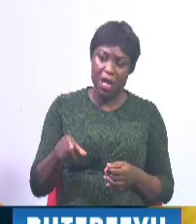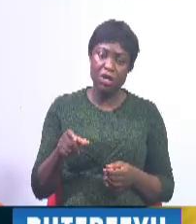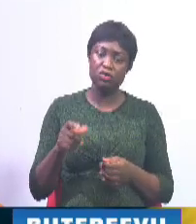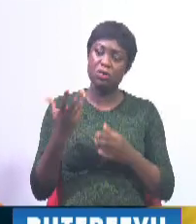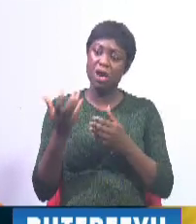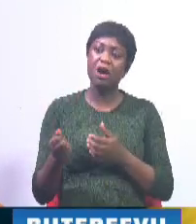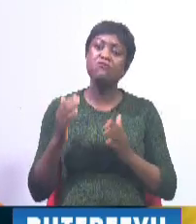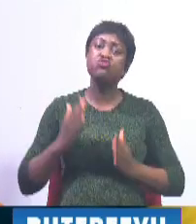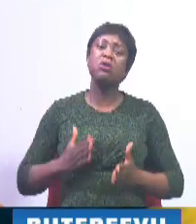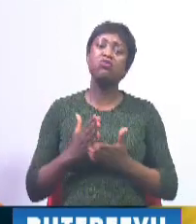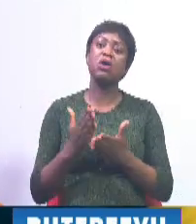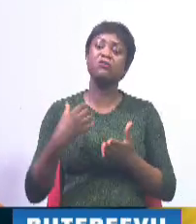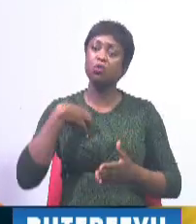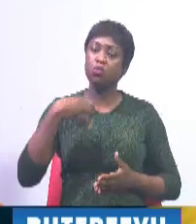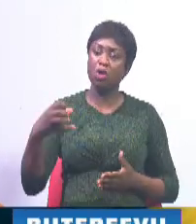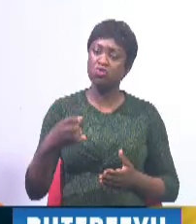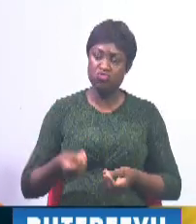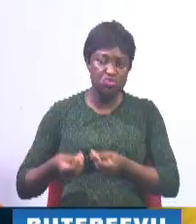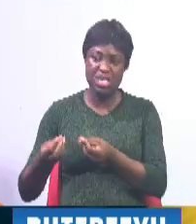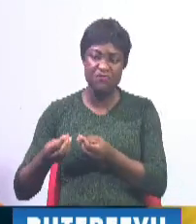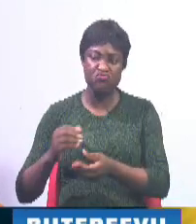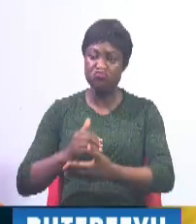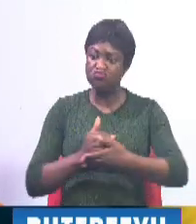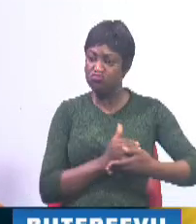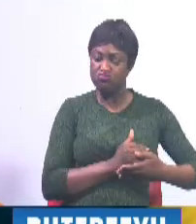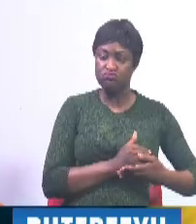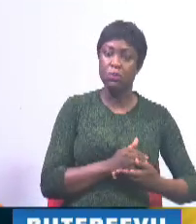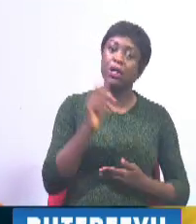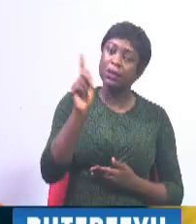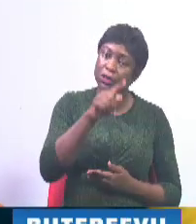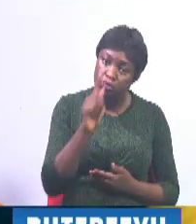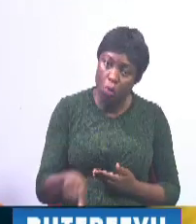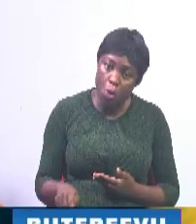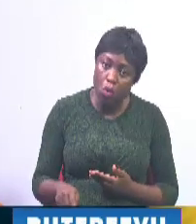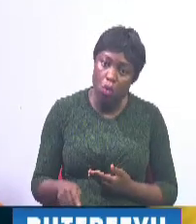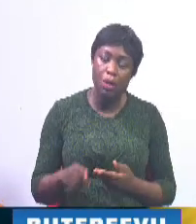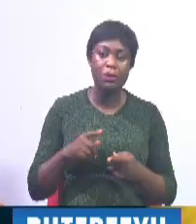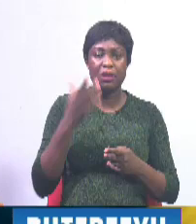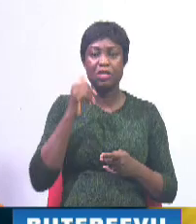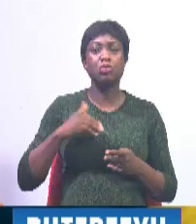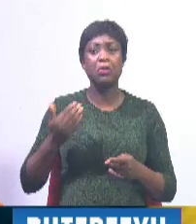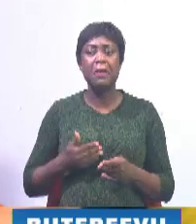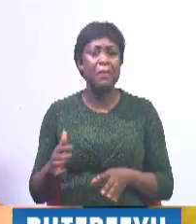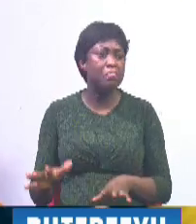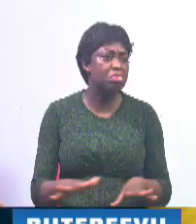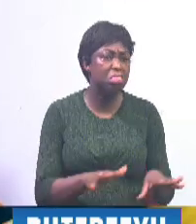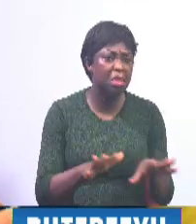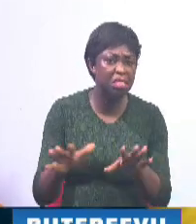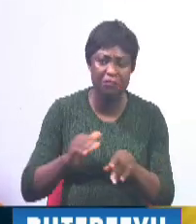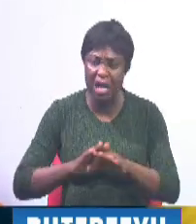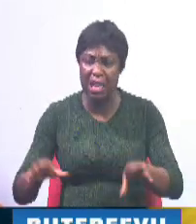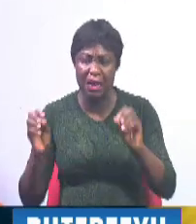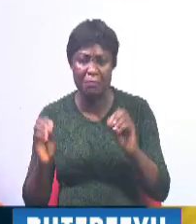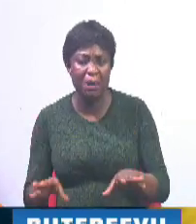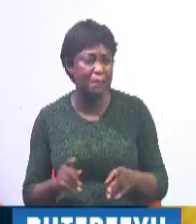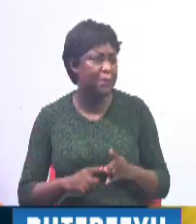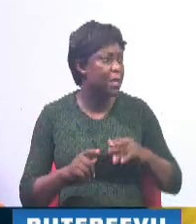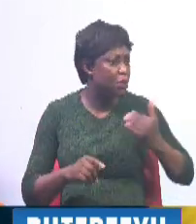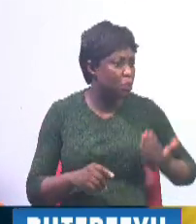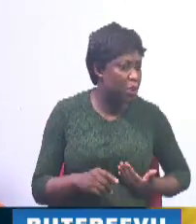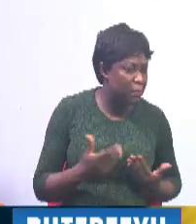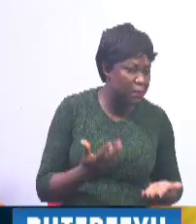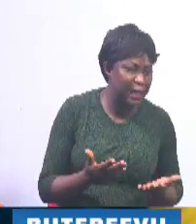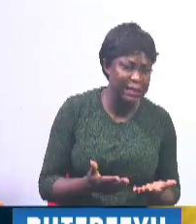oba n'obimusuuza kibi era bye bintu bye tulaba abakyala bye babonaabonayamu abakyala tebalina mataka abakyala